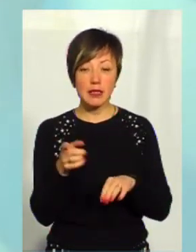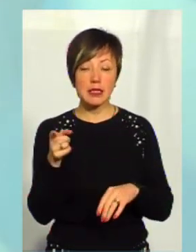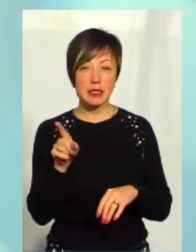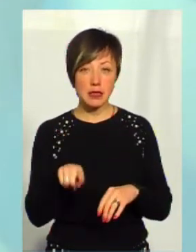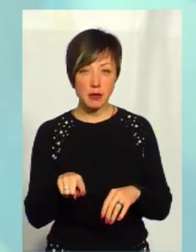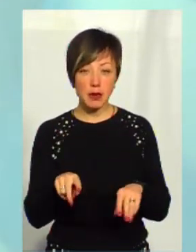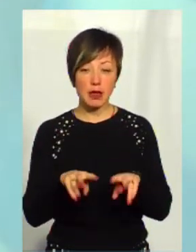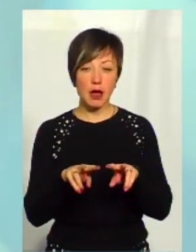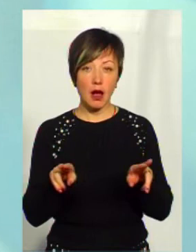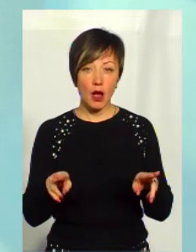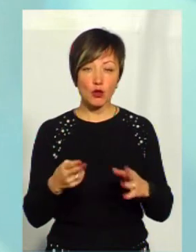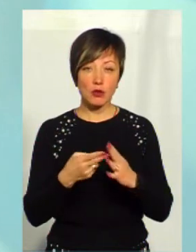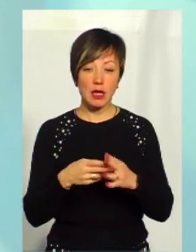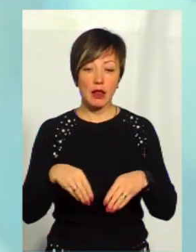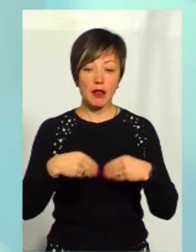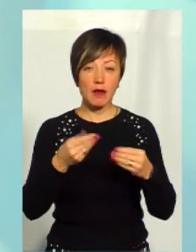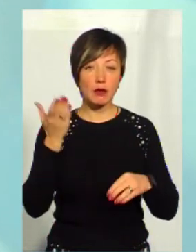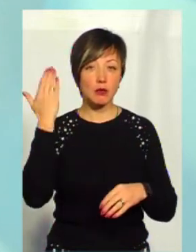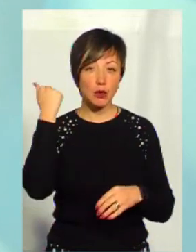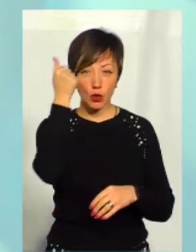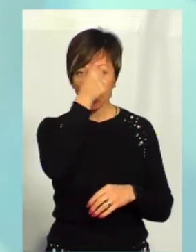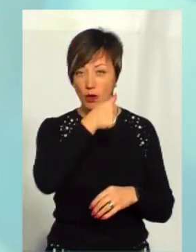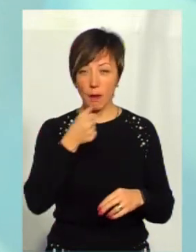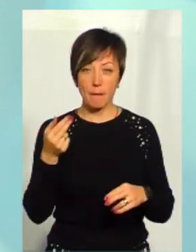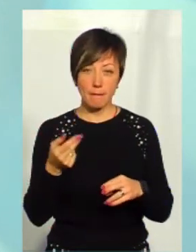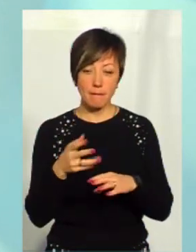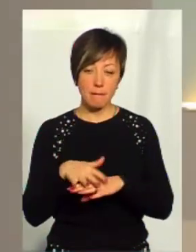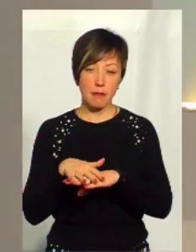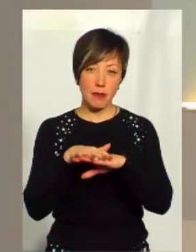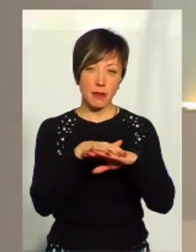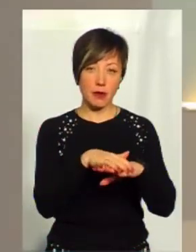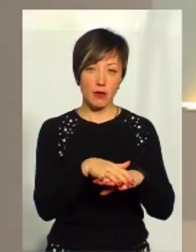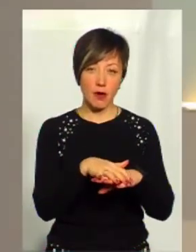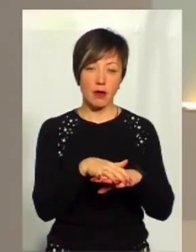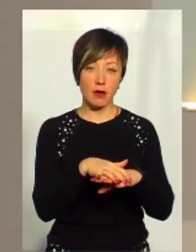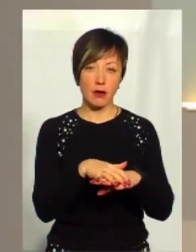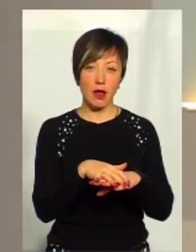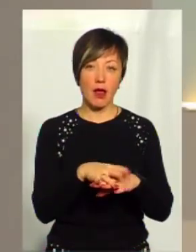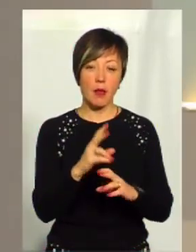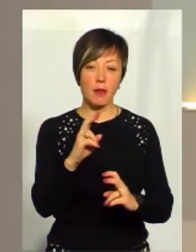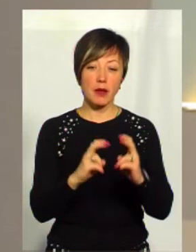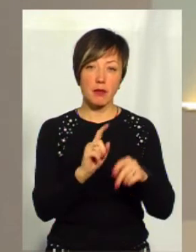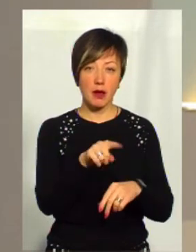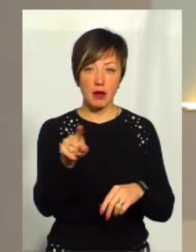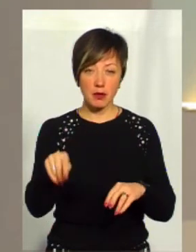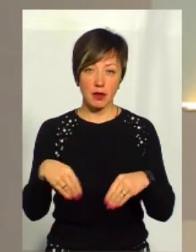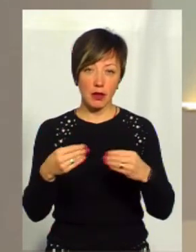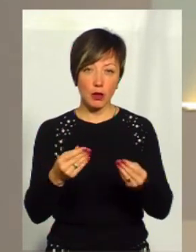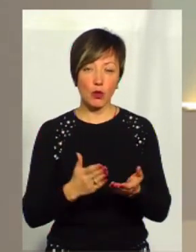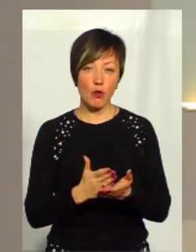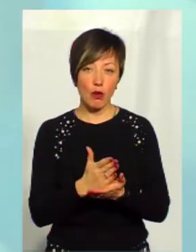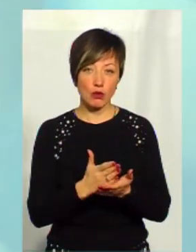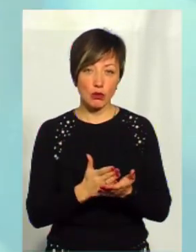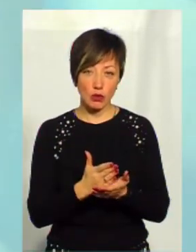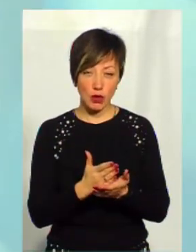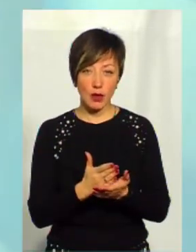як така субсидія надавалася в минулих роках безготівково, шляхом перерахування на підприємства, які надають комунальні